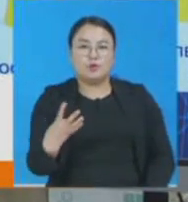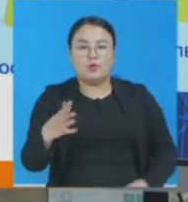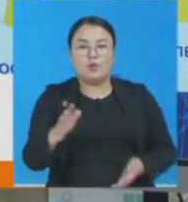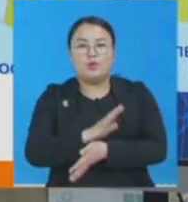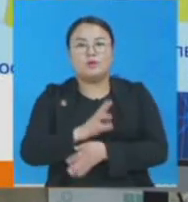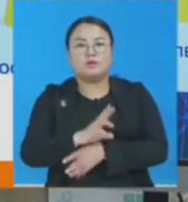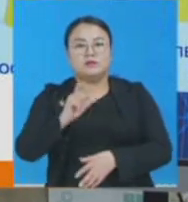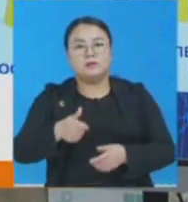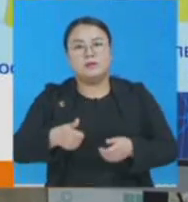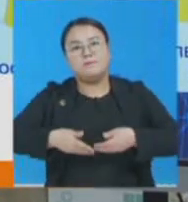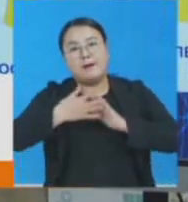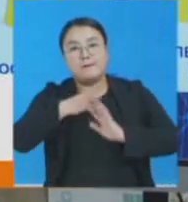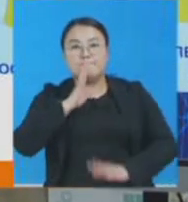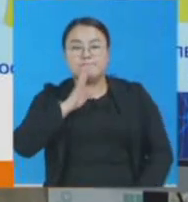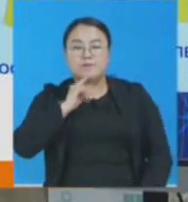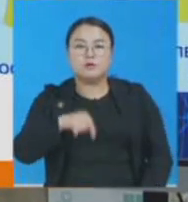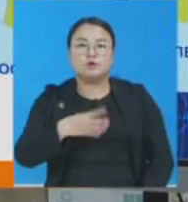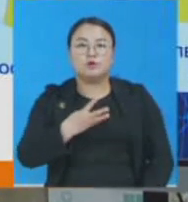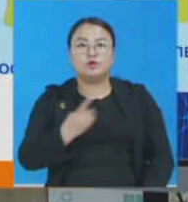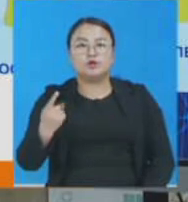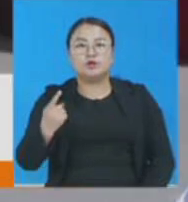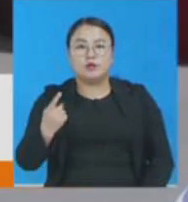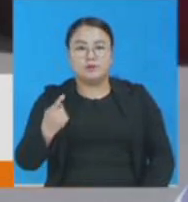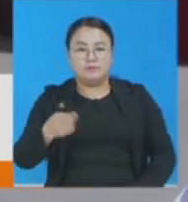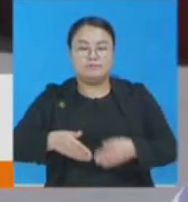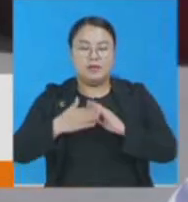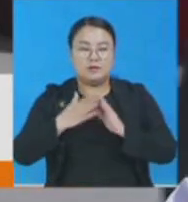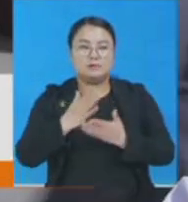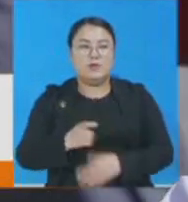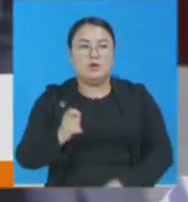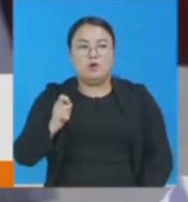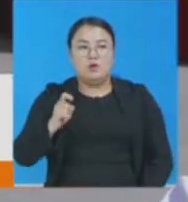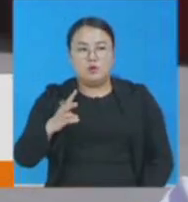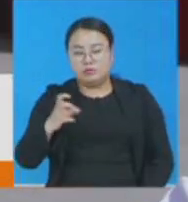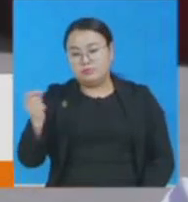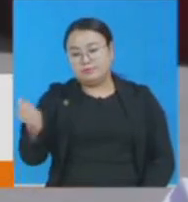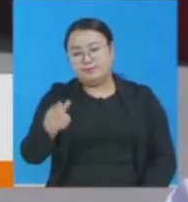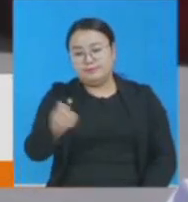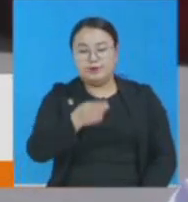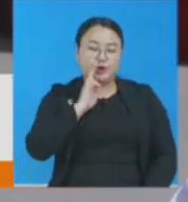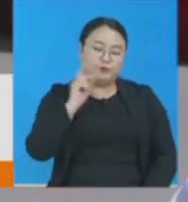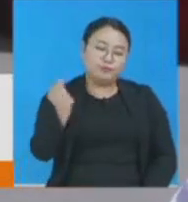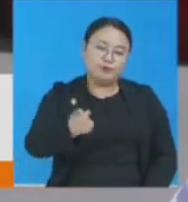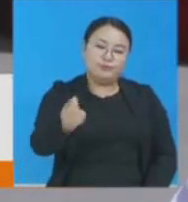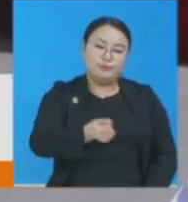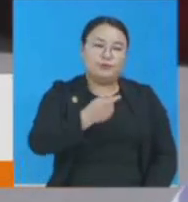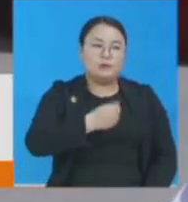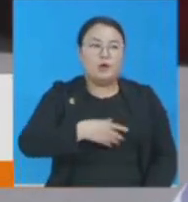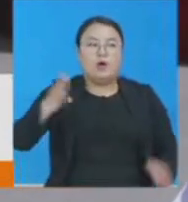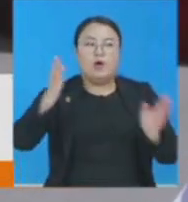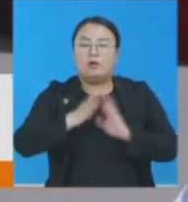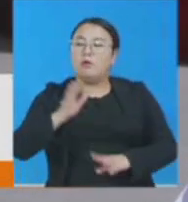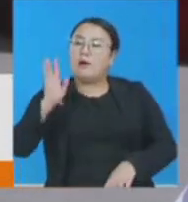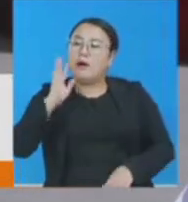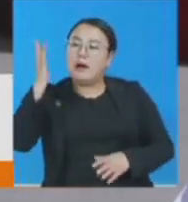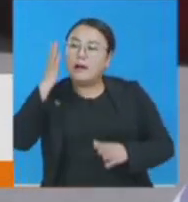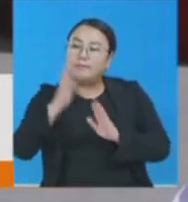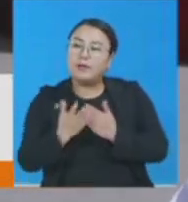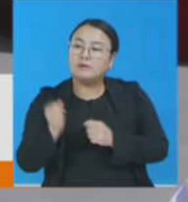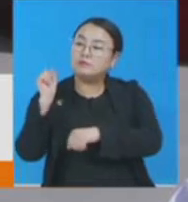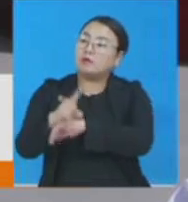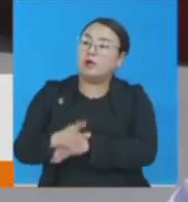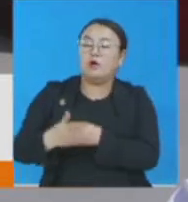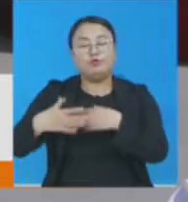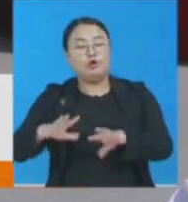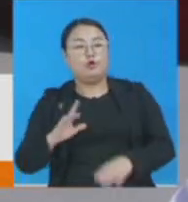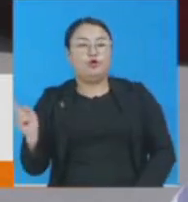байгуулна. Тэгээ өнөөдрийн байдлаар бол 41 цэг байгуулагдсан байгаа. Хүнсээ цуглуулангаа оройн тий гадаад паспортоо захиалаад явах боломж нь бүрдэж байгаа нь бас энэ